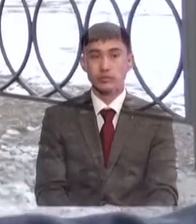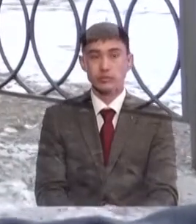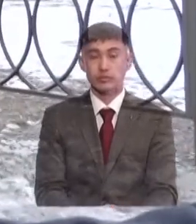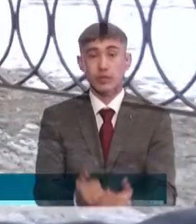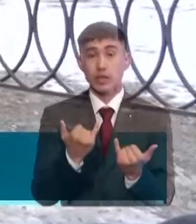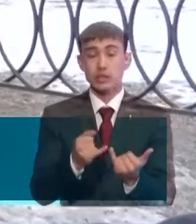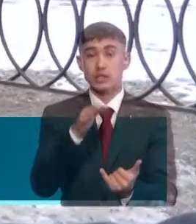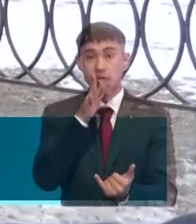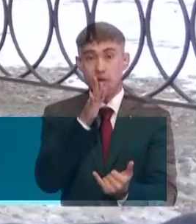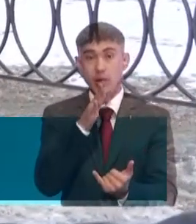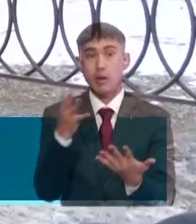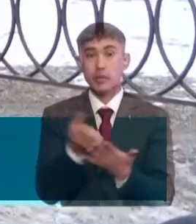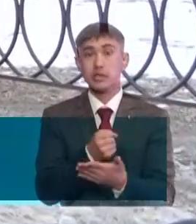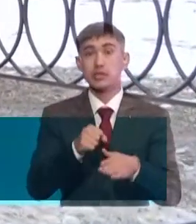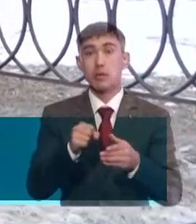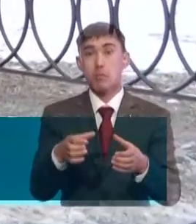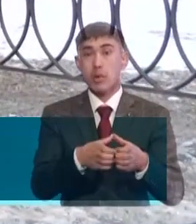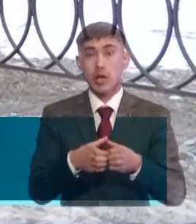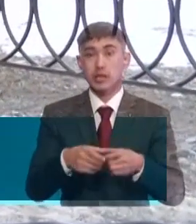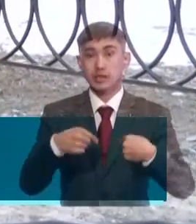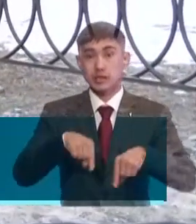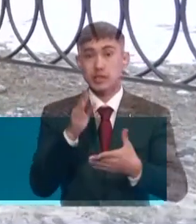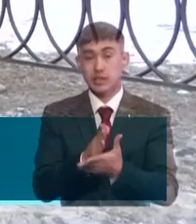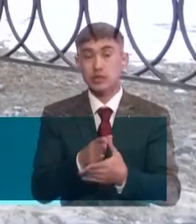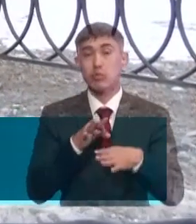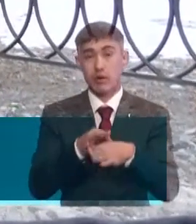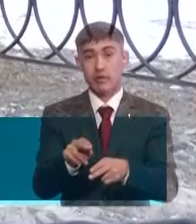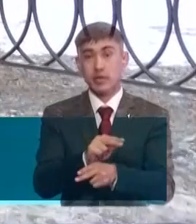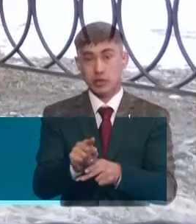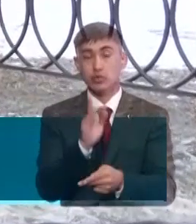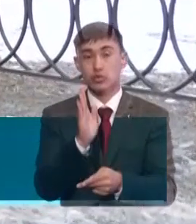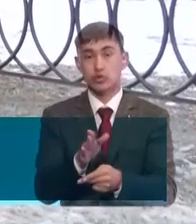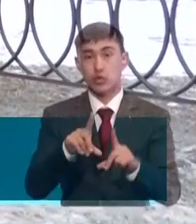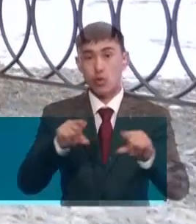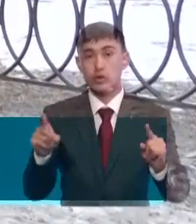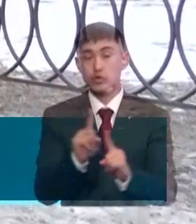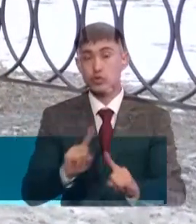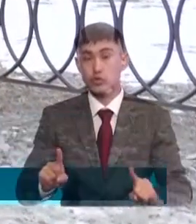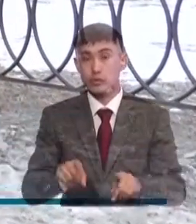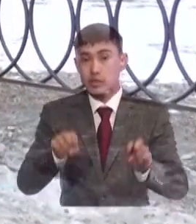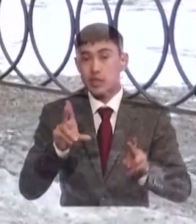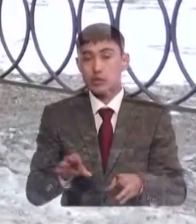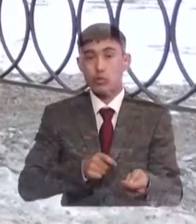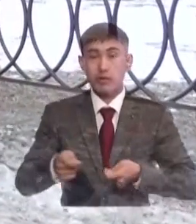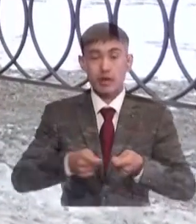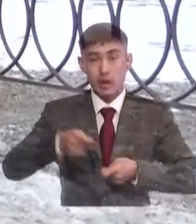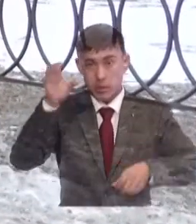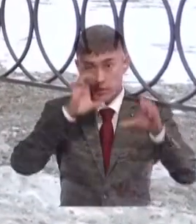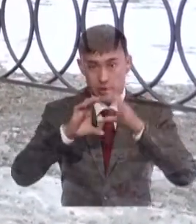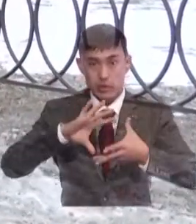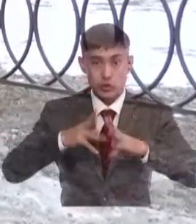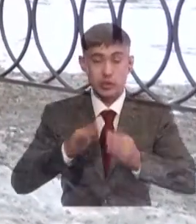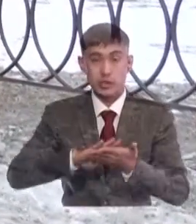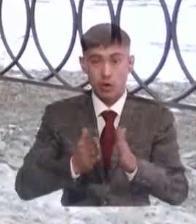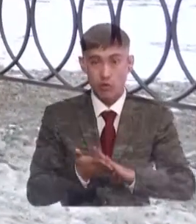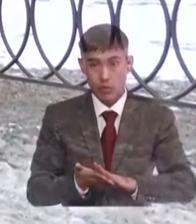В настоящее время уже определилась подрядная организация, которая будет проводить реконструкцию школы искусств. Специалистами управления образования заключается